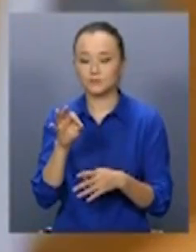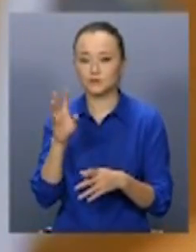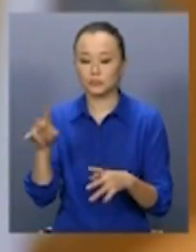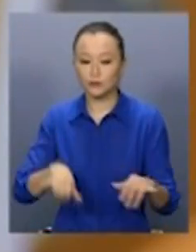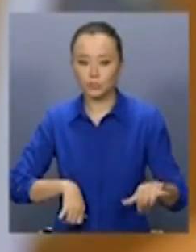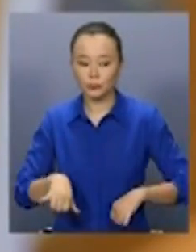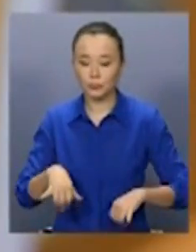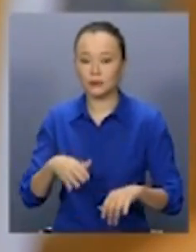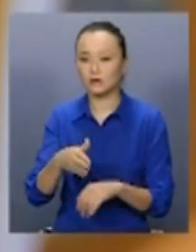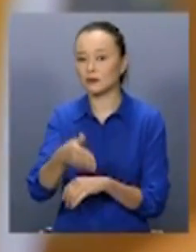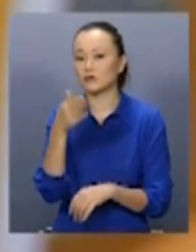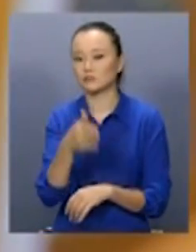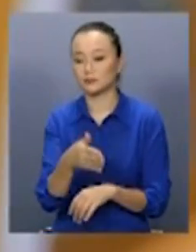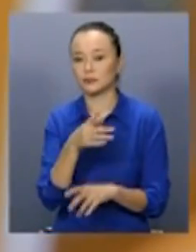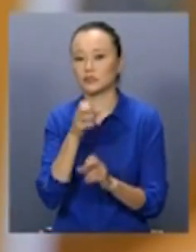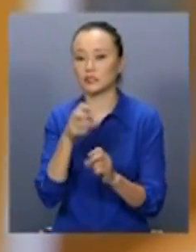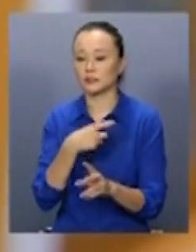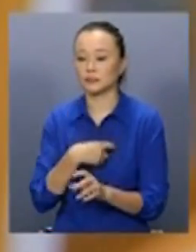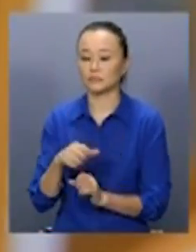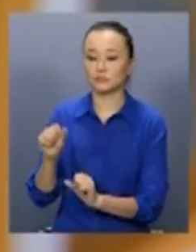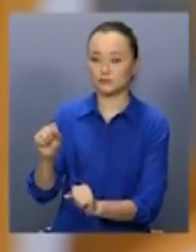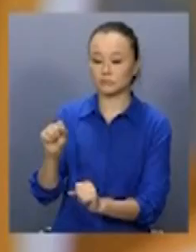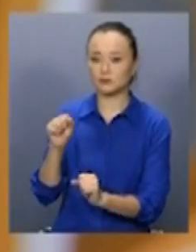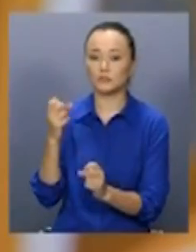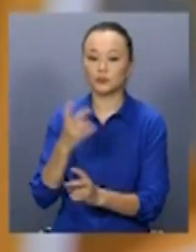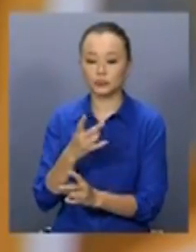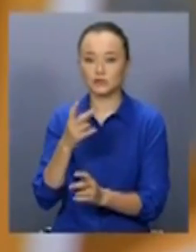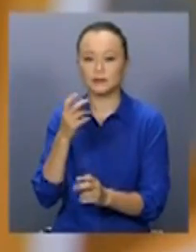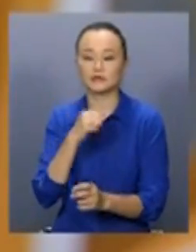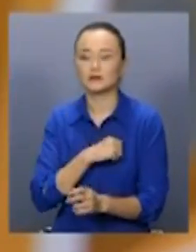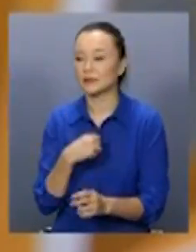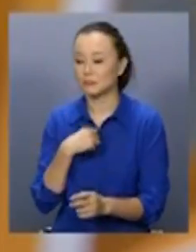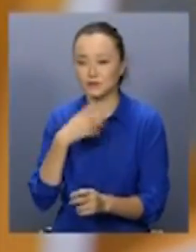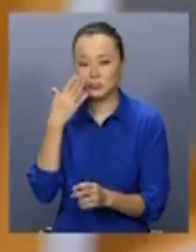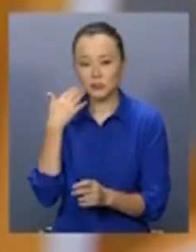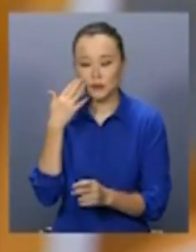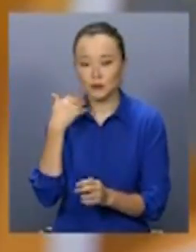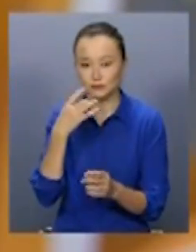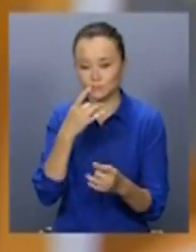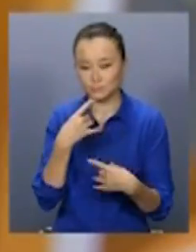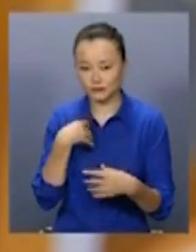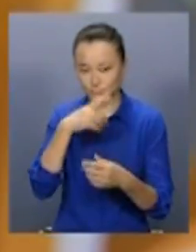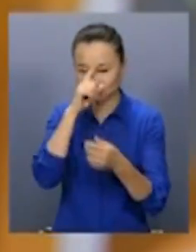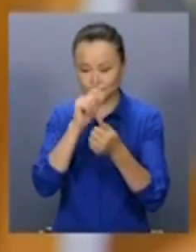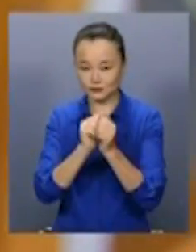тентектер тиісе қалған жағдайда қалай қорғану керек? Ең оңай әдіс тәсіл көрсетіп берсеңіз, біз соны жаттап